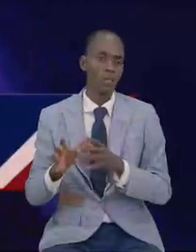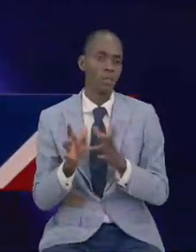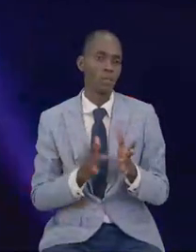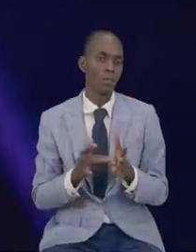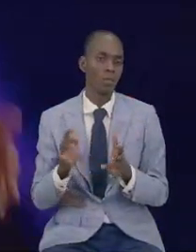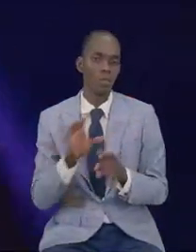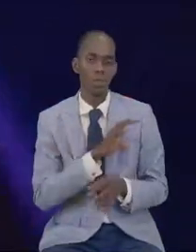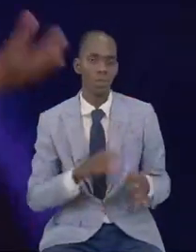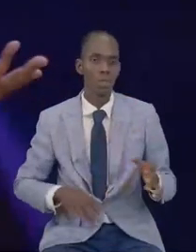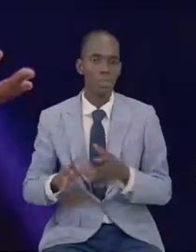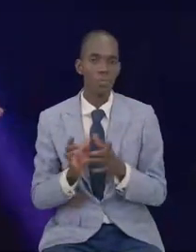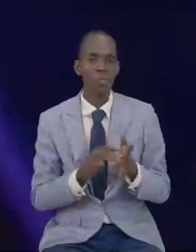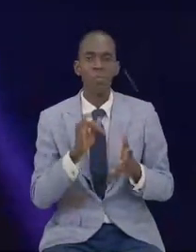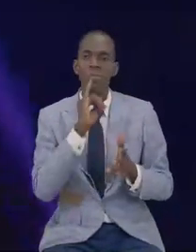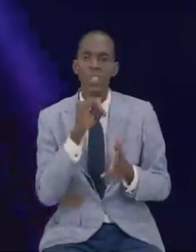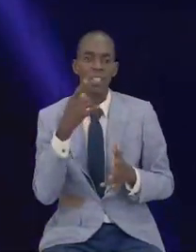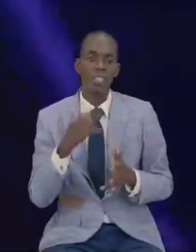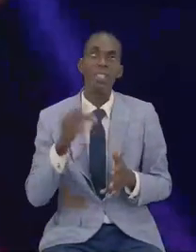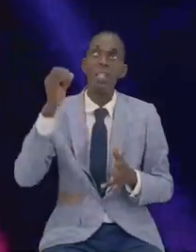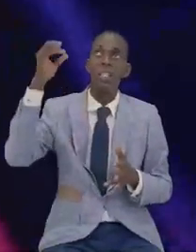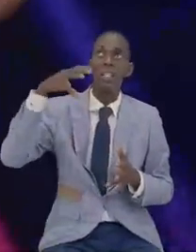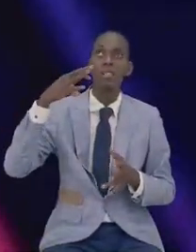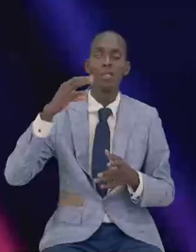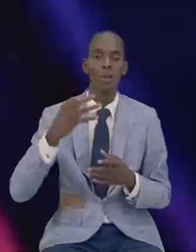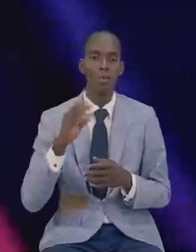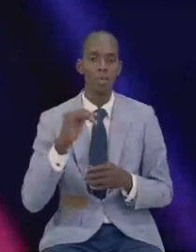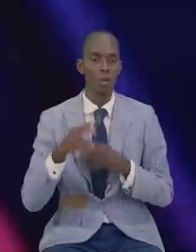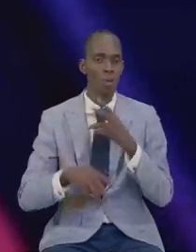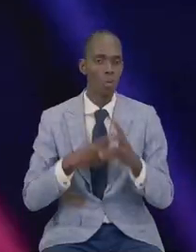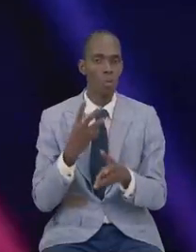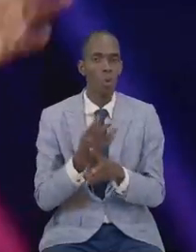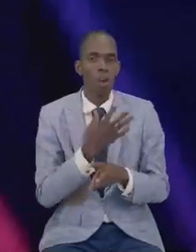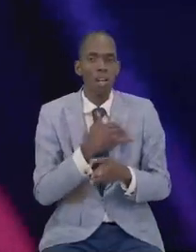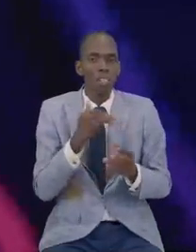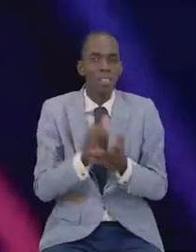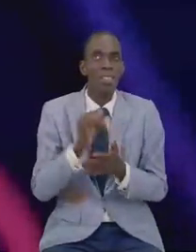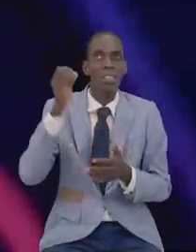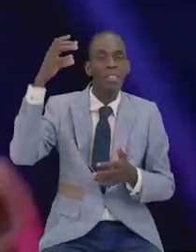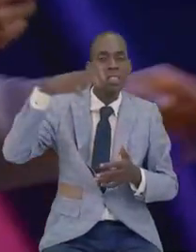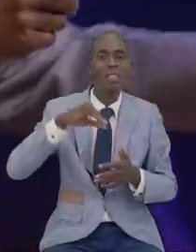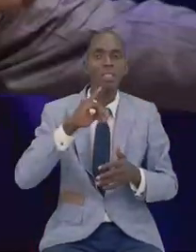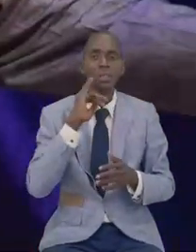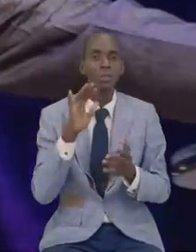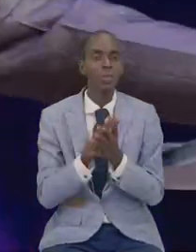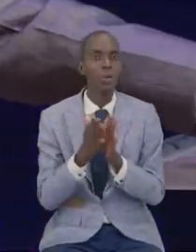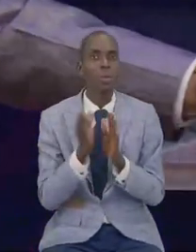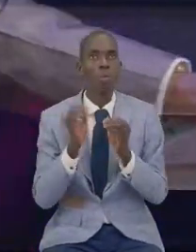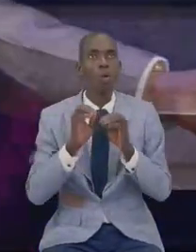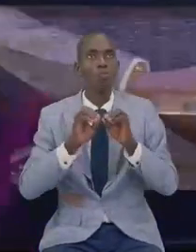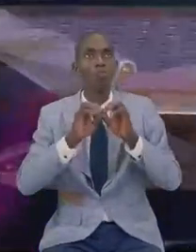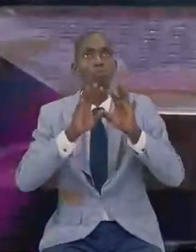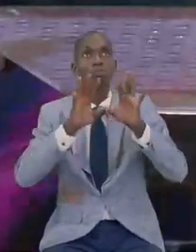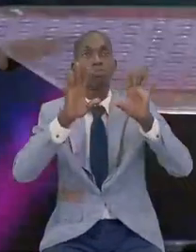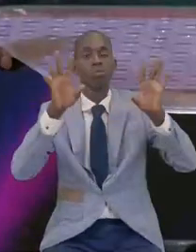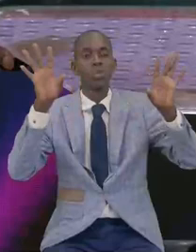la lumière du monde. Cette lumière est plus élevée, plus grande, plus claire que la lumière du soleil. Voici la